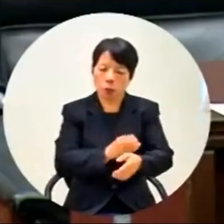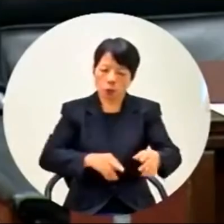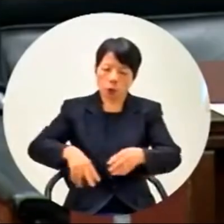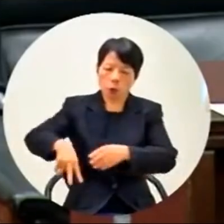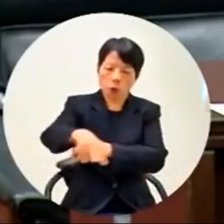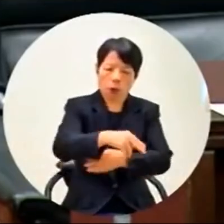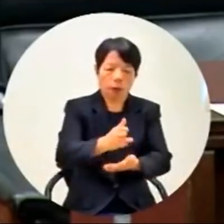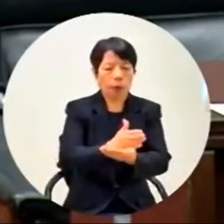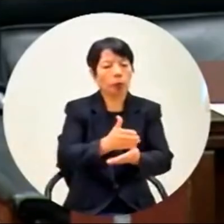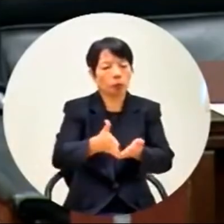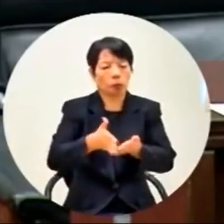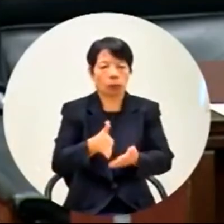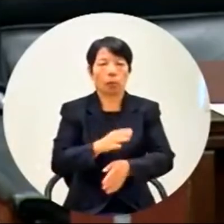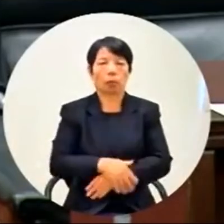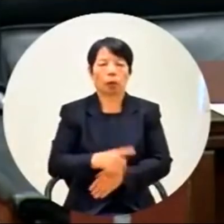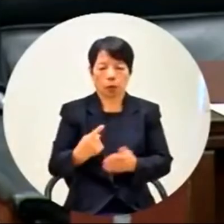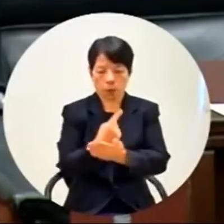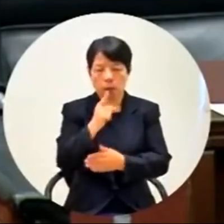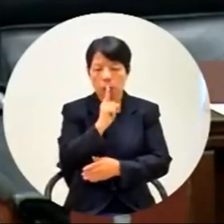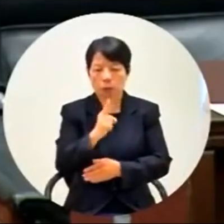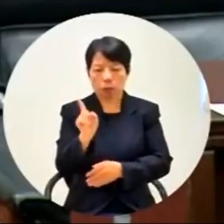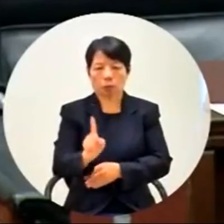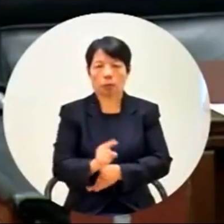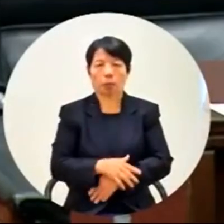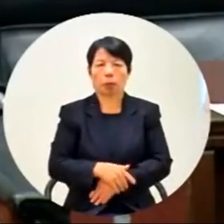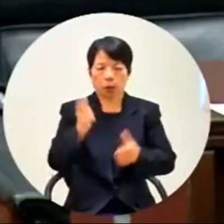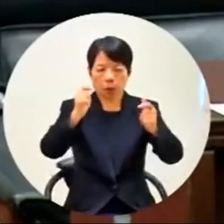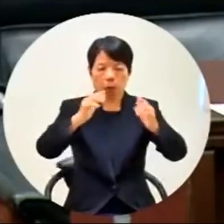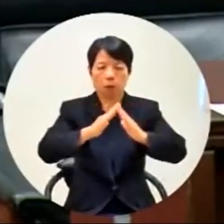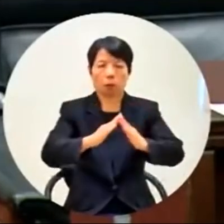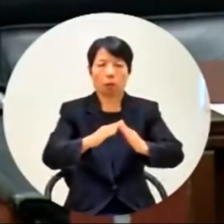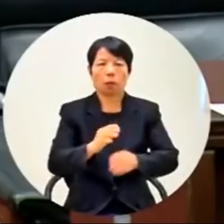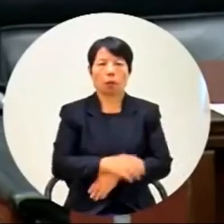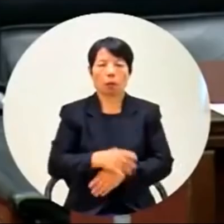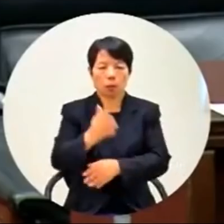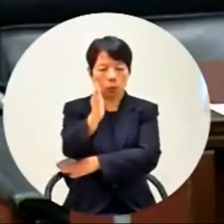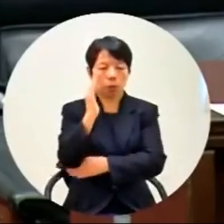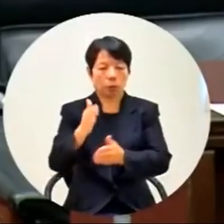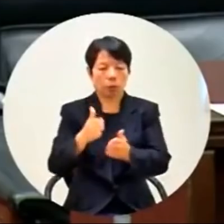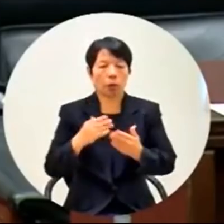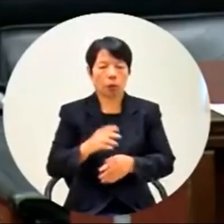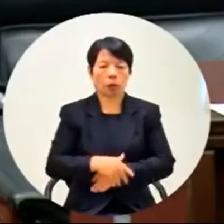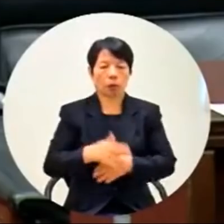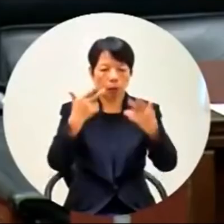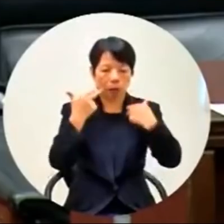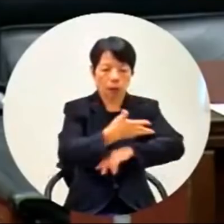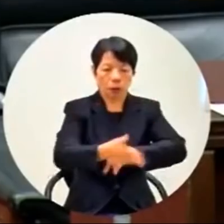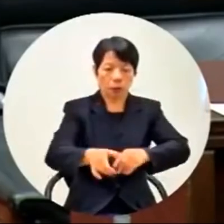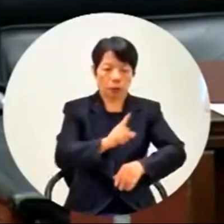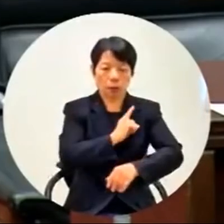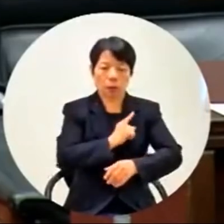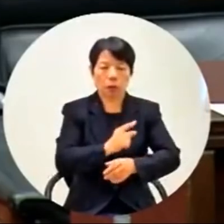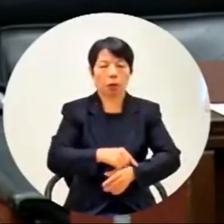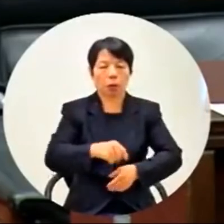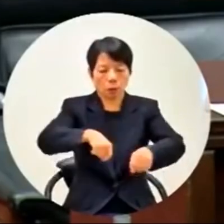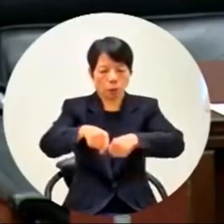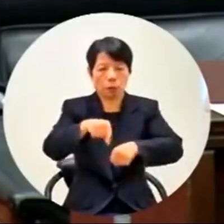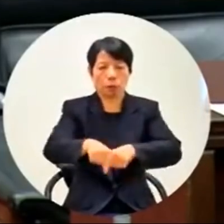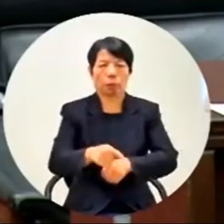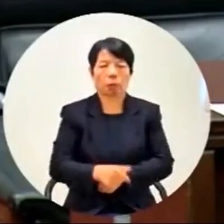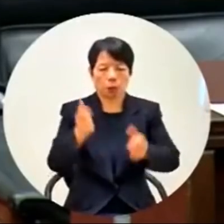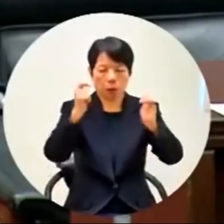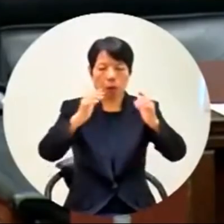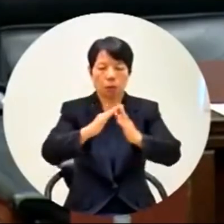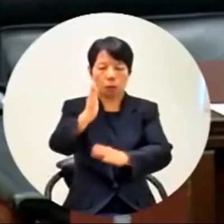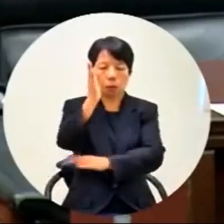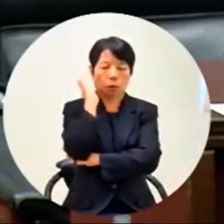评估。他们只说了一个，高雄市政府应该要提野溪整治计划，但是高雄市政府都没